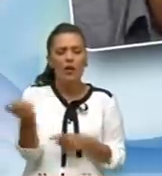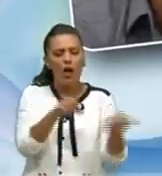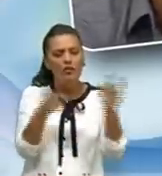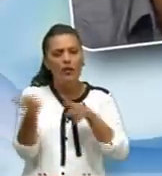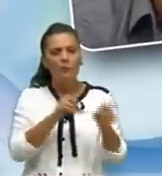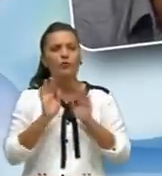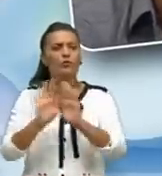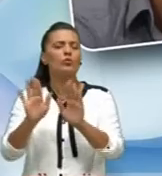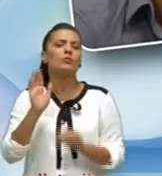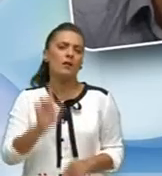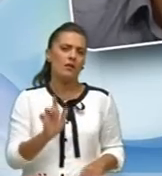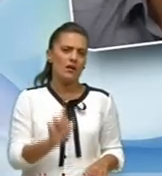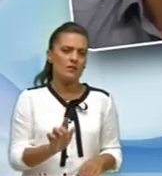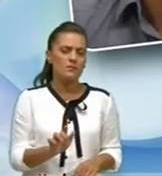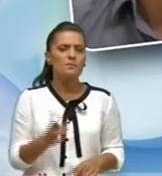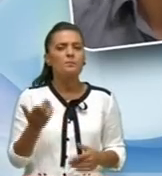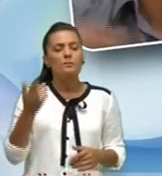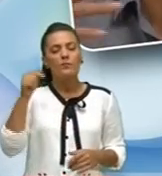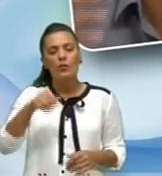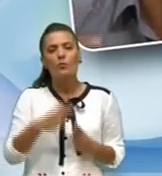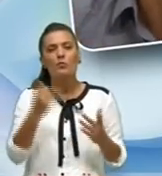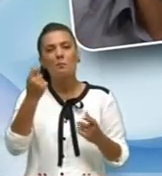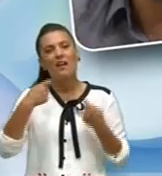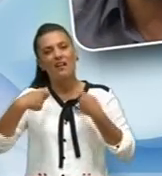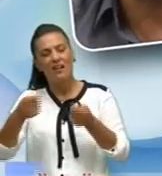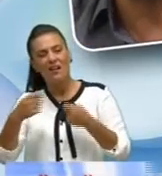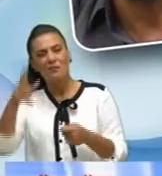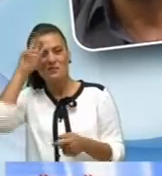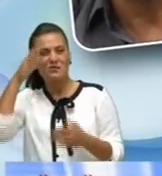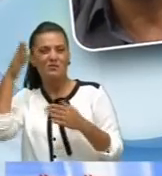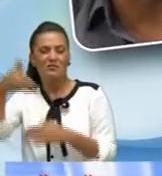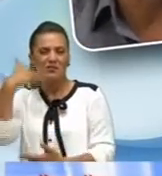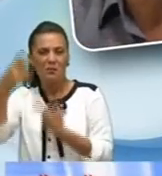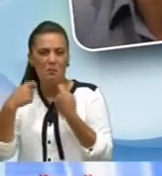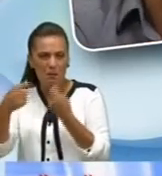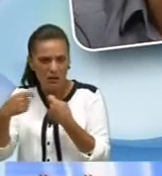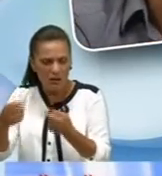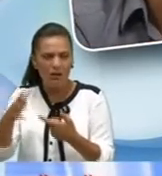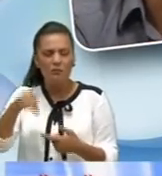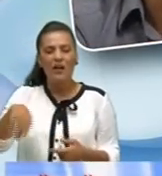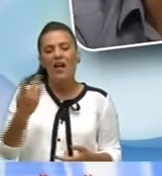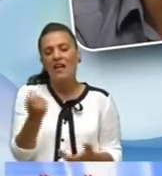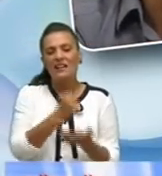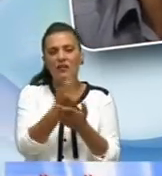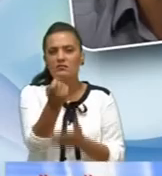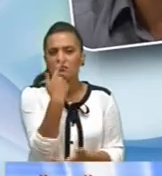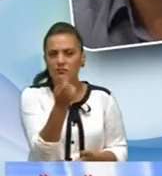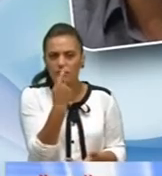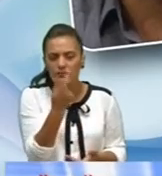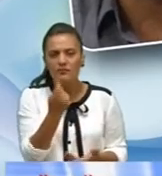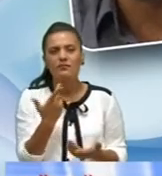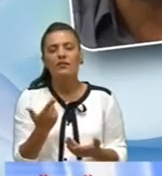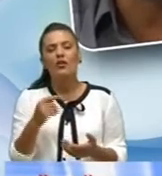yöntemlerle durdurmamız mümkün. Yani büyük paralar harcayıp terapilere işte ya da işte bugün antidepresanlar